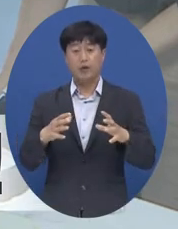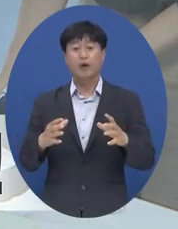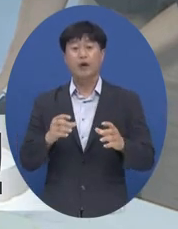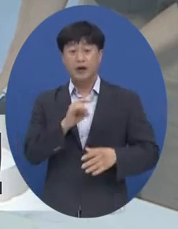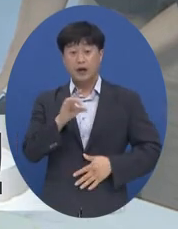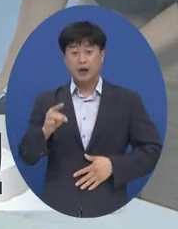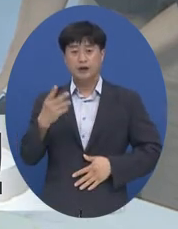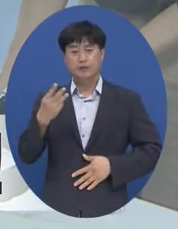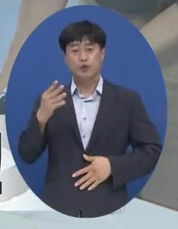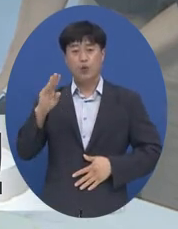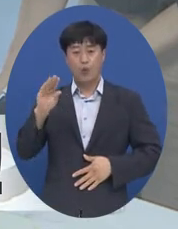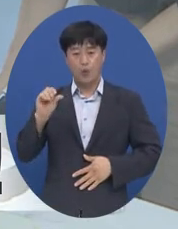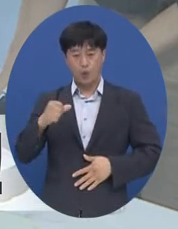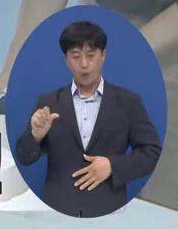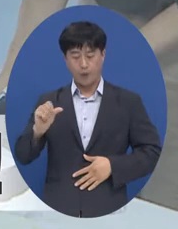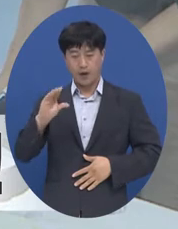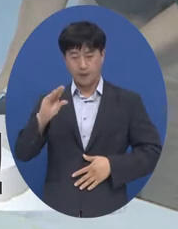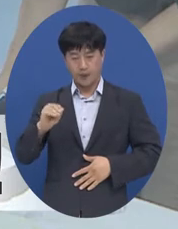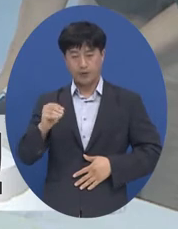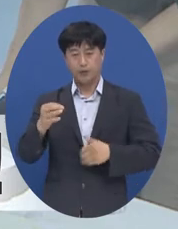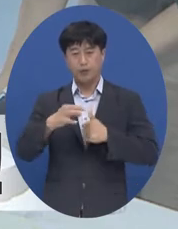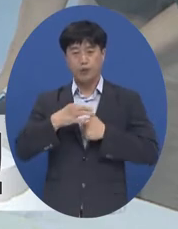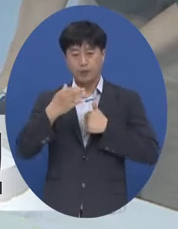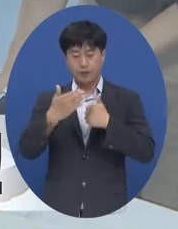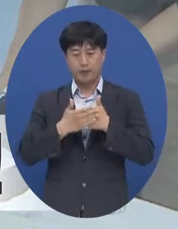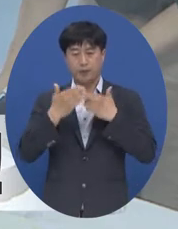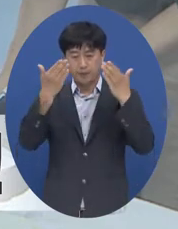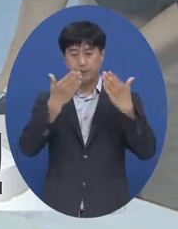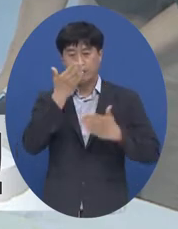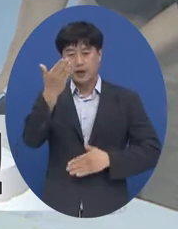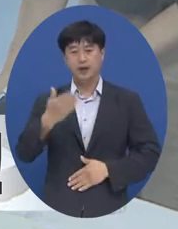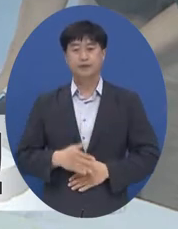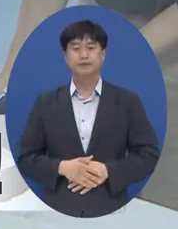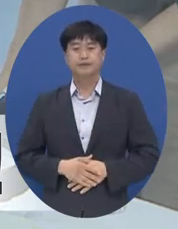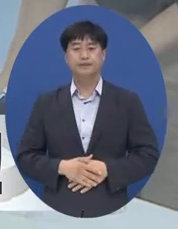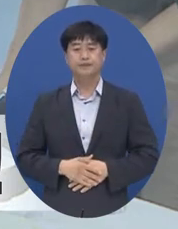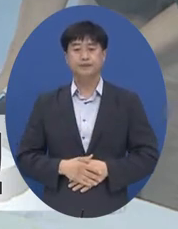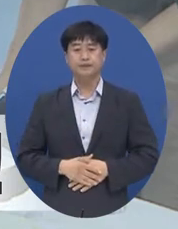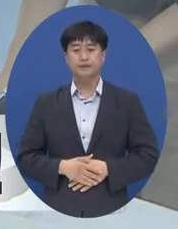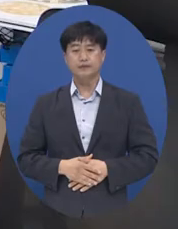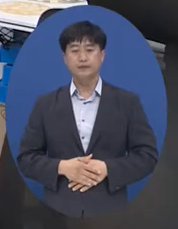최대 3,500만 원의 사업비를 지원받을 수 있는데요. 김태희 기자의 보도입니다.